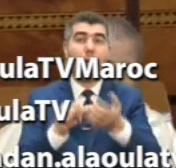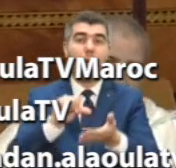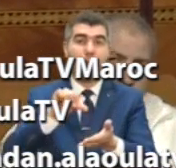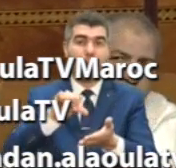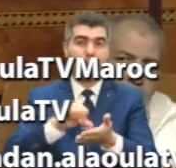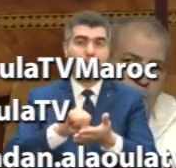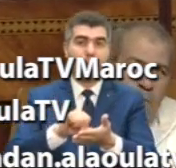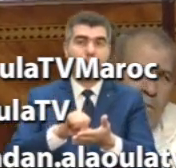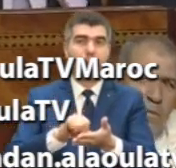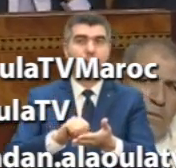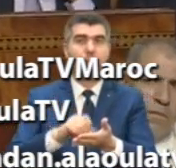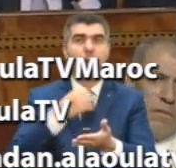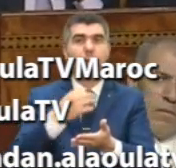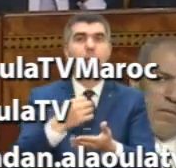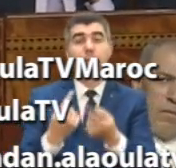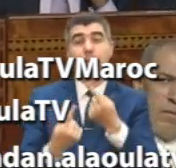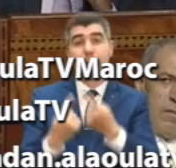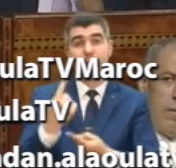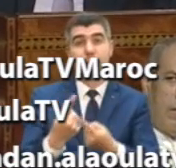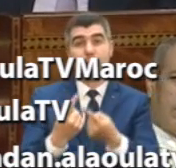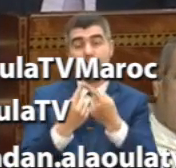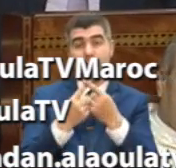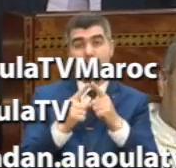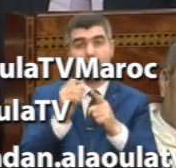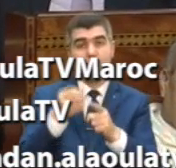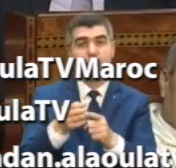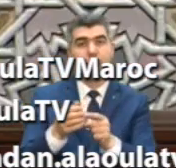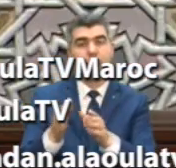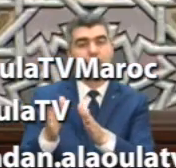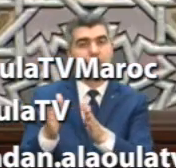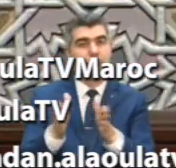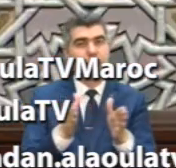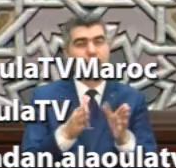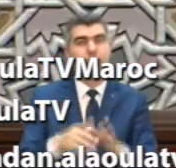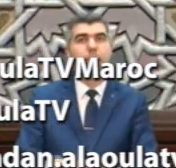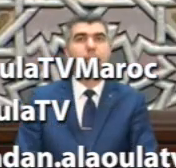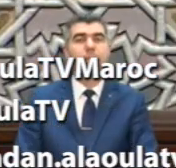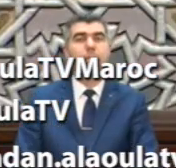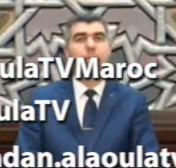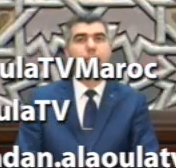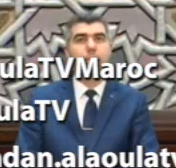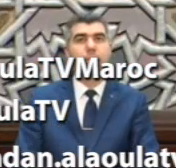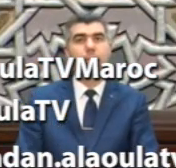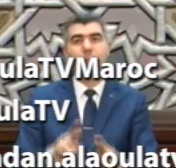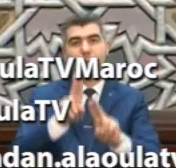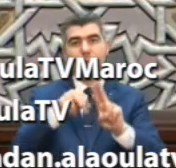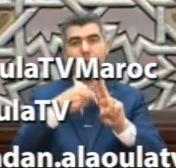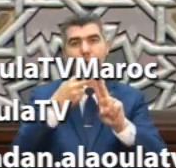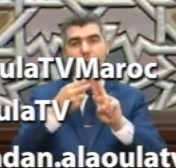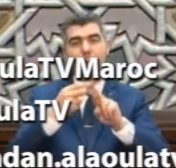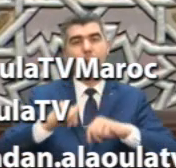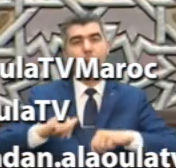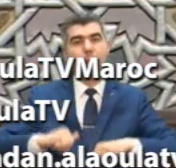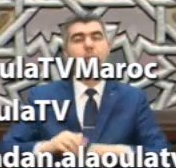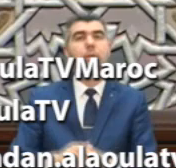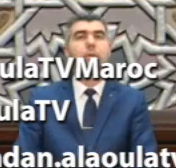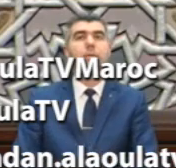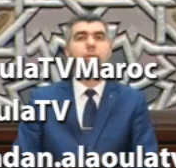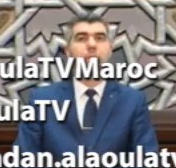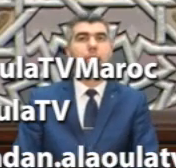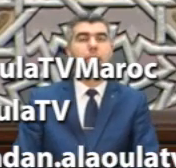القروية ومحاربة الفوارق الهشاشية الاجتماعية. شكرا. شكرا. تفضل السيدة الوزيرة.